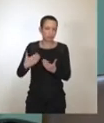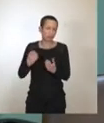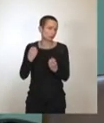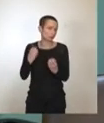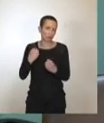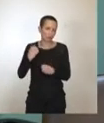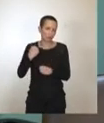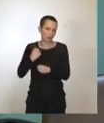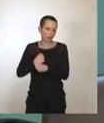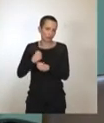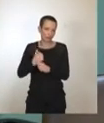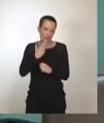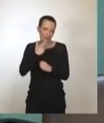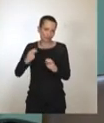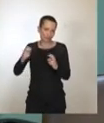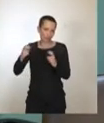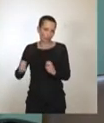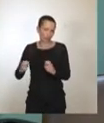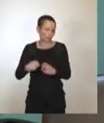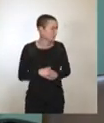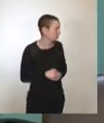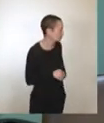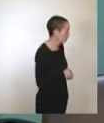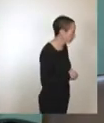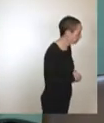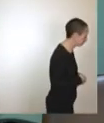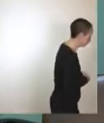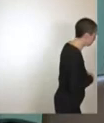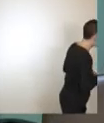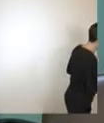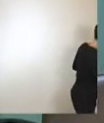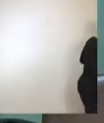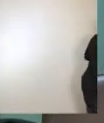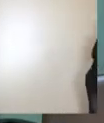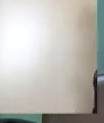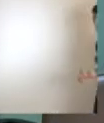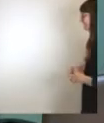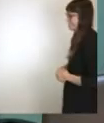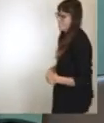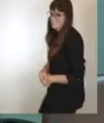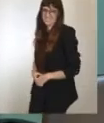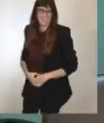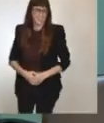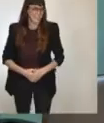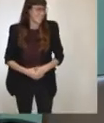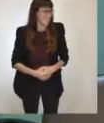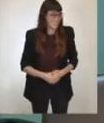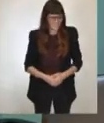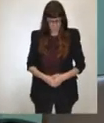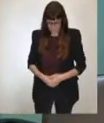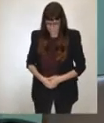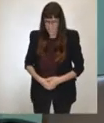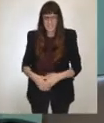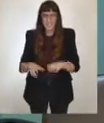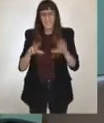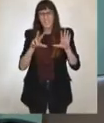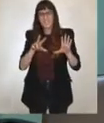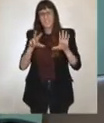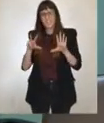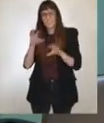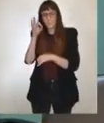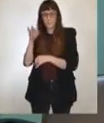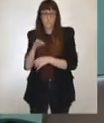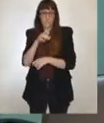moins qualifiés. Quant à l'articulation des trains de vie, 88% des agents à temps partiel sont des